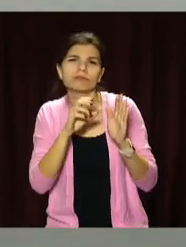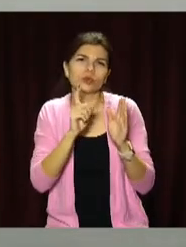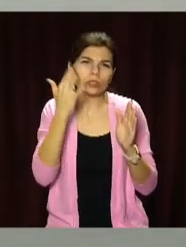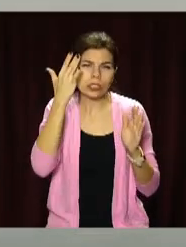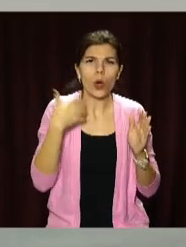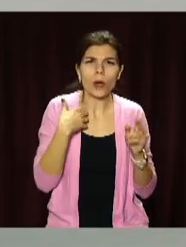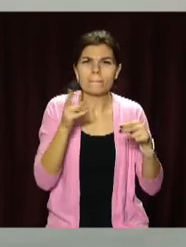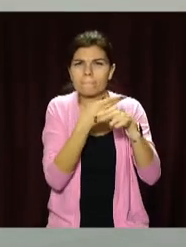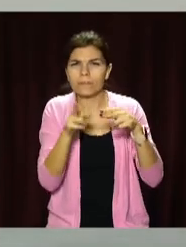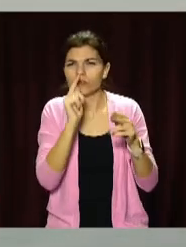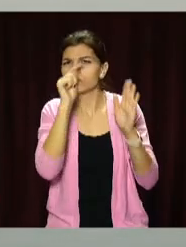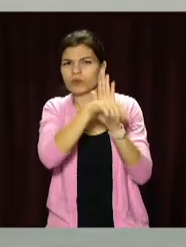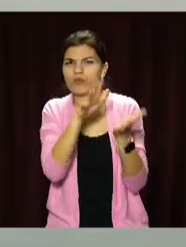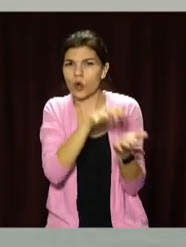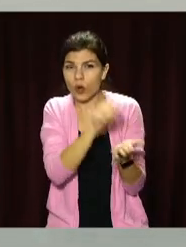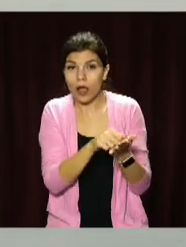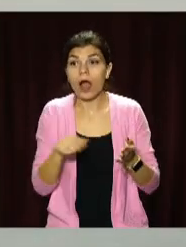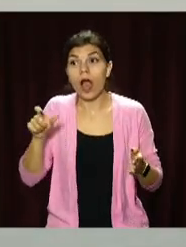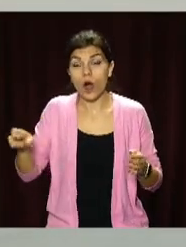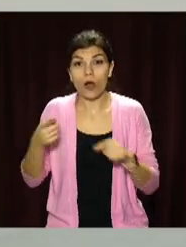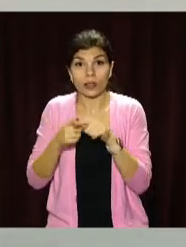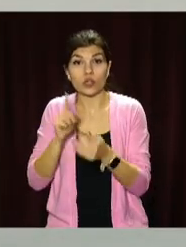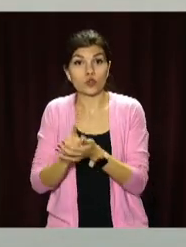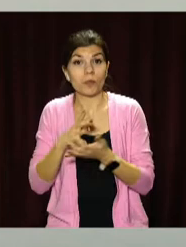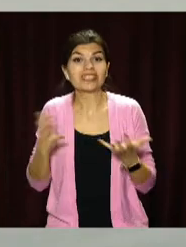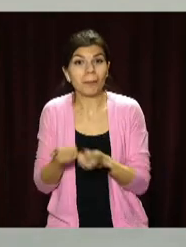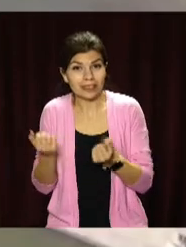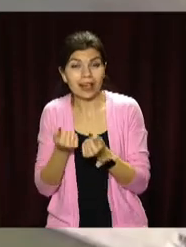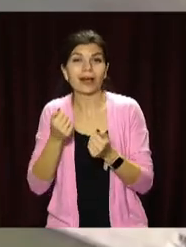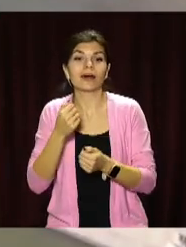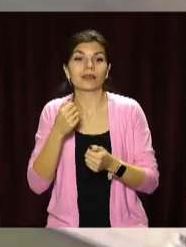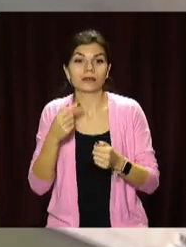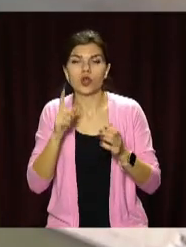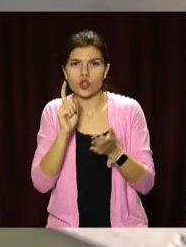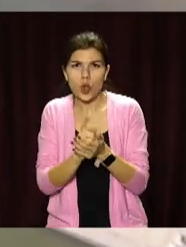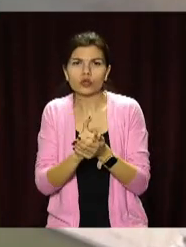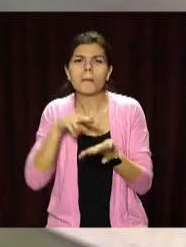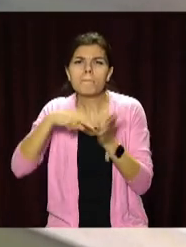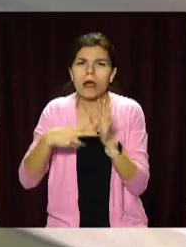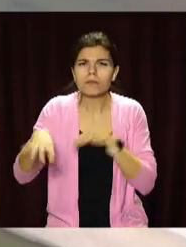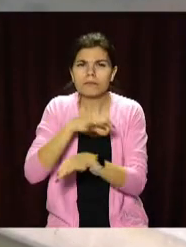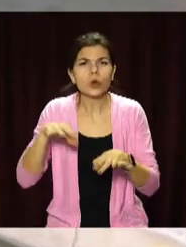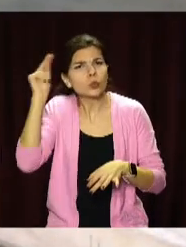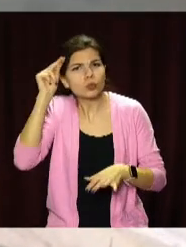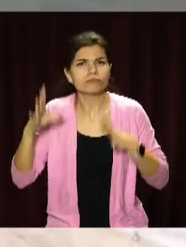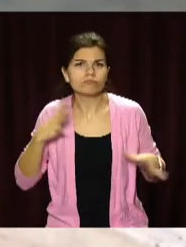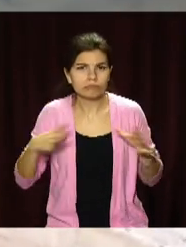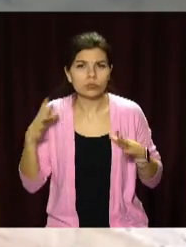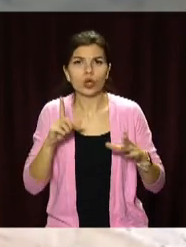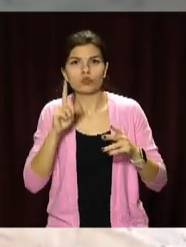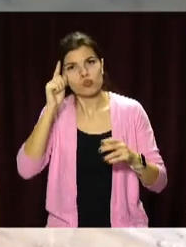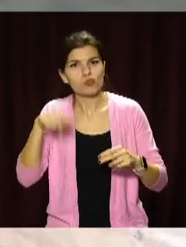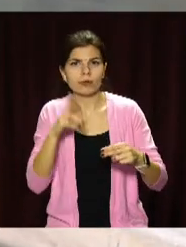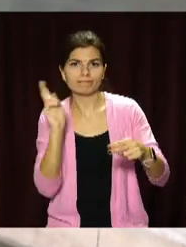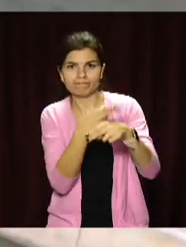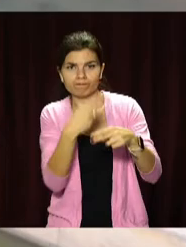її з ладу. Силовики мали їм завадити. Кажуть, алгоритми роботи відпрацювали і вдосконалили взаємодію різних